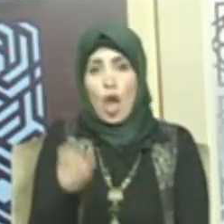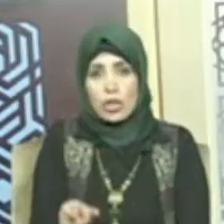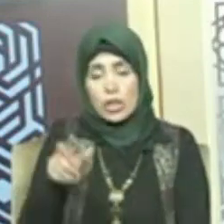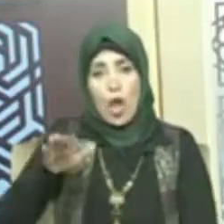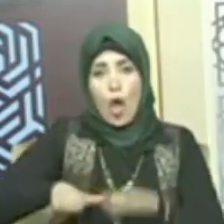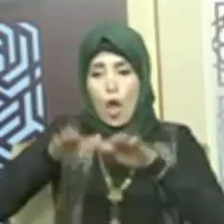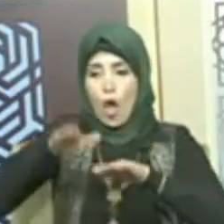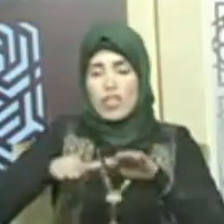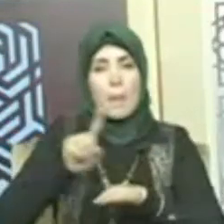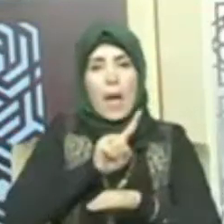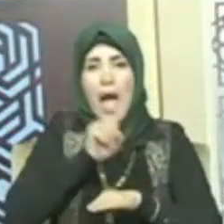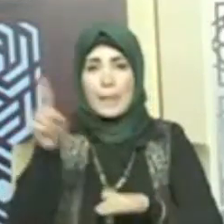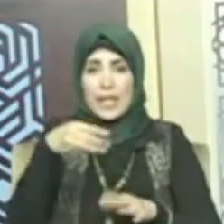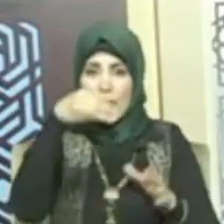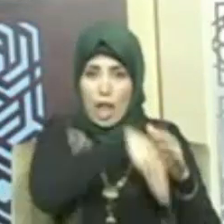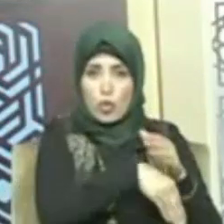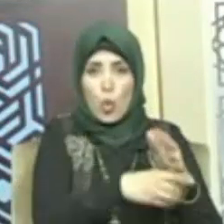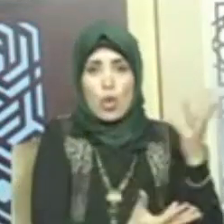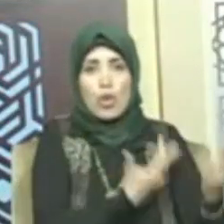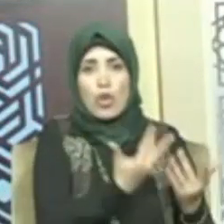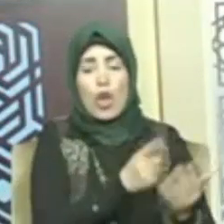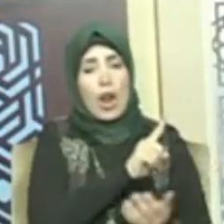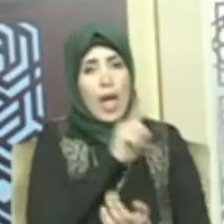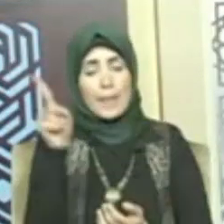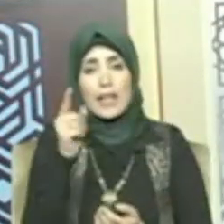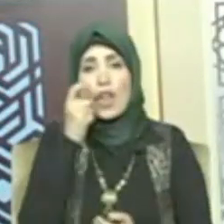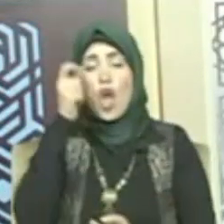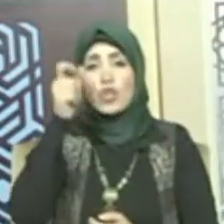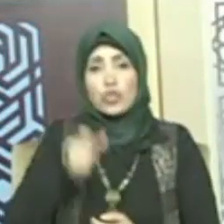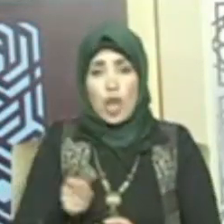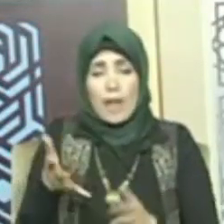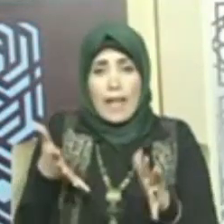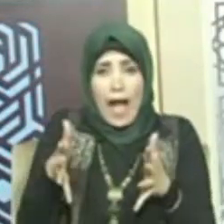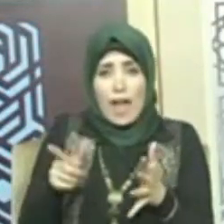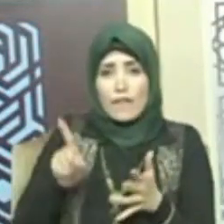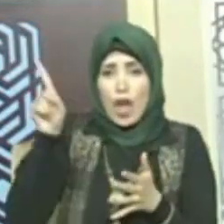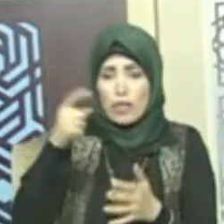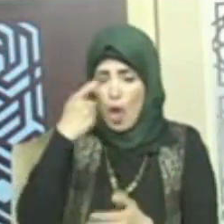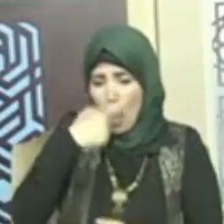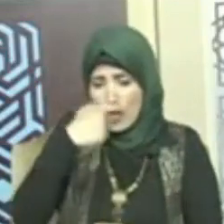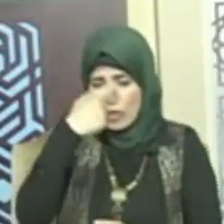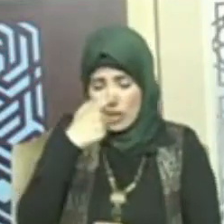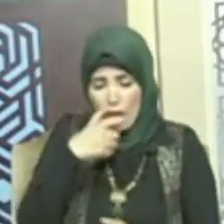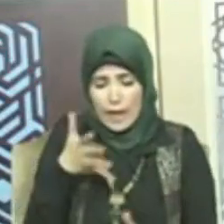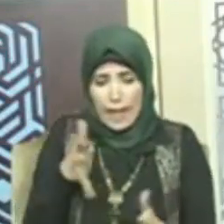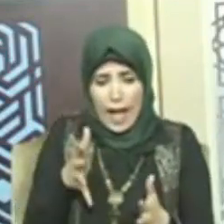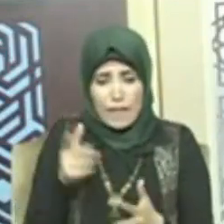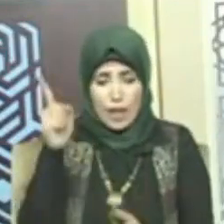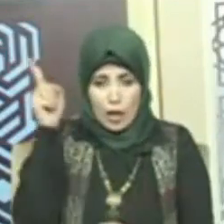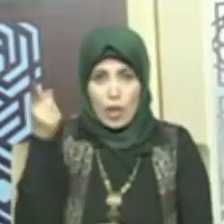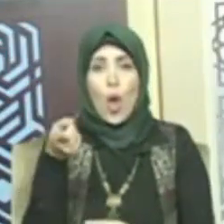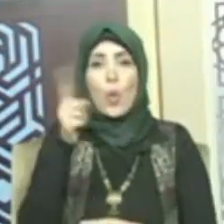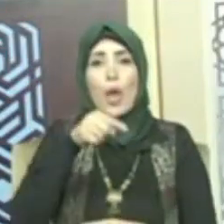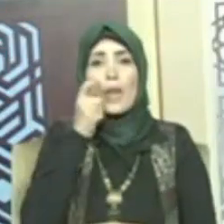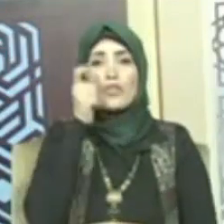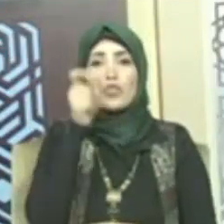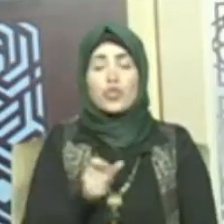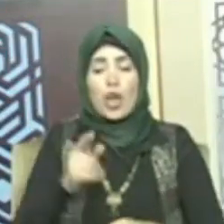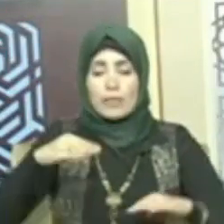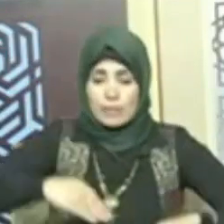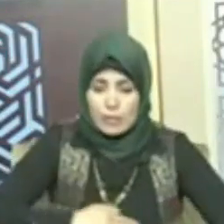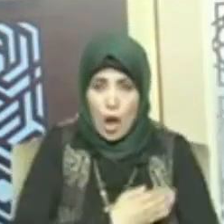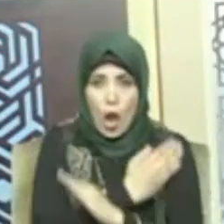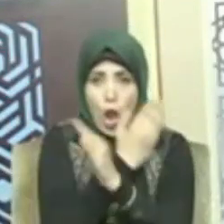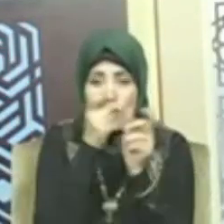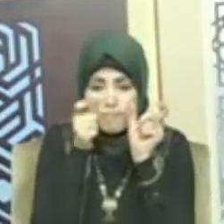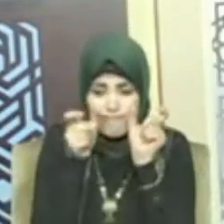النار. عين باتت بكت من خشية الله، وعين باتت تحرس في سبيل الله، وقدم